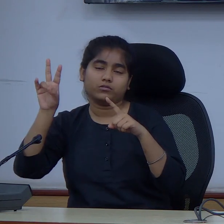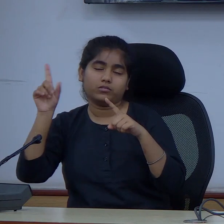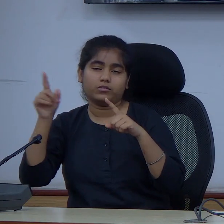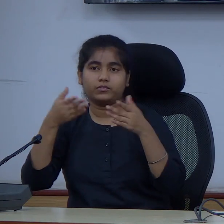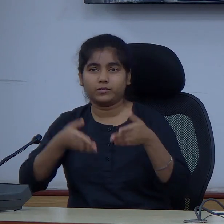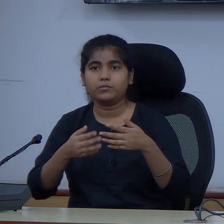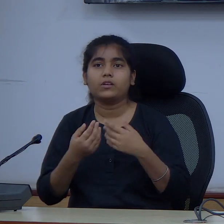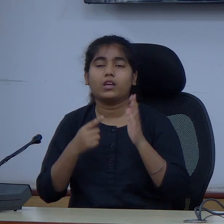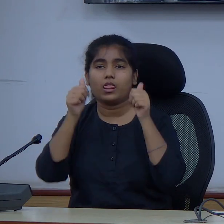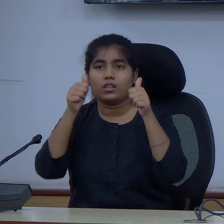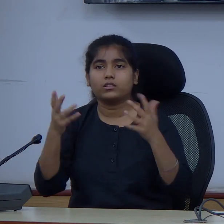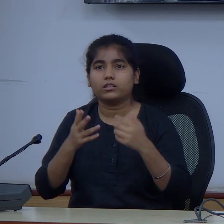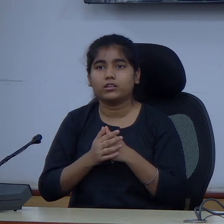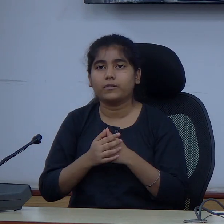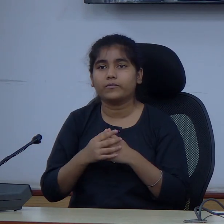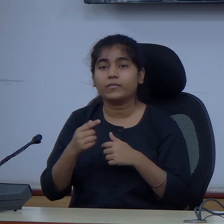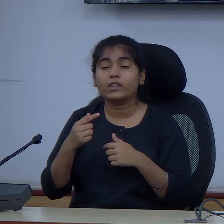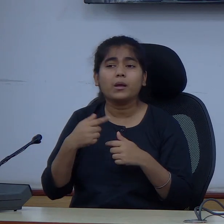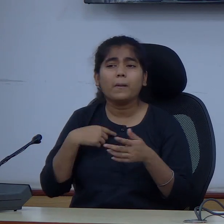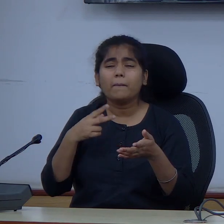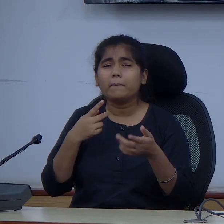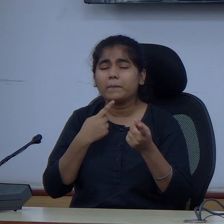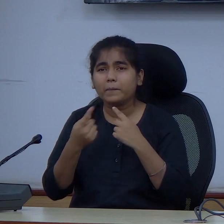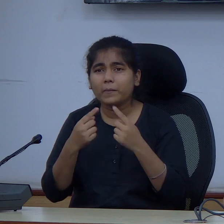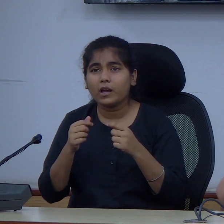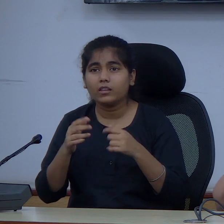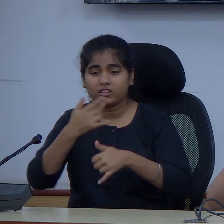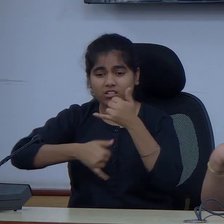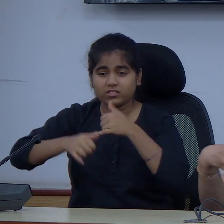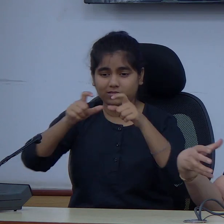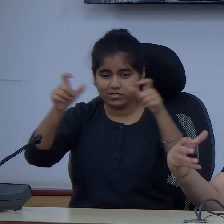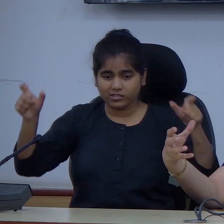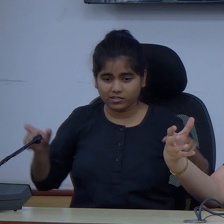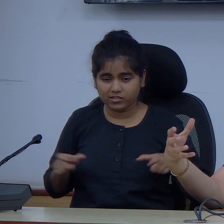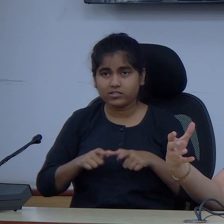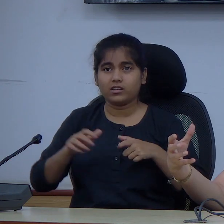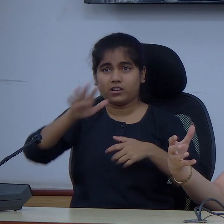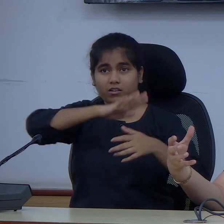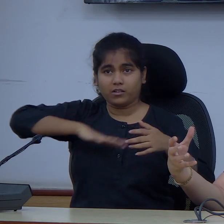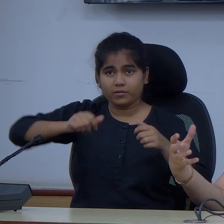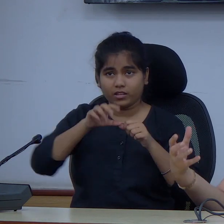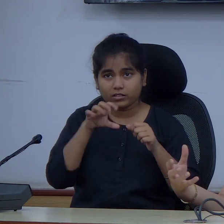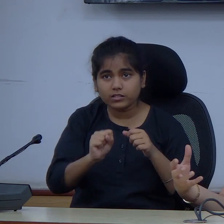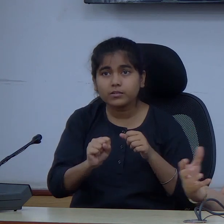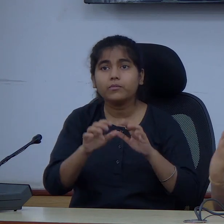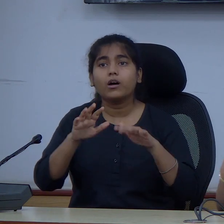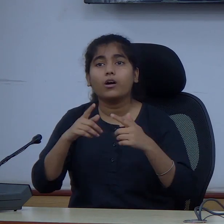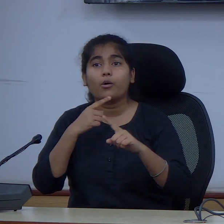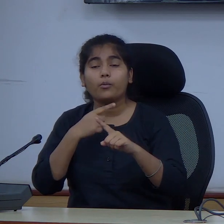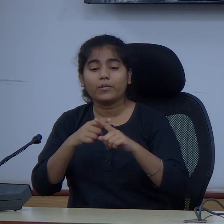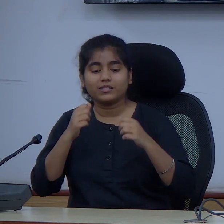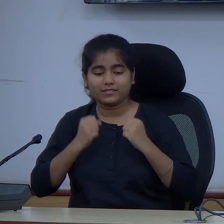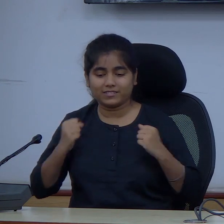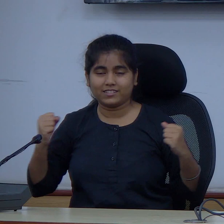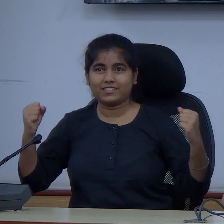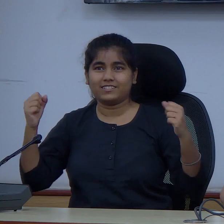हैं कि क्या रिजल्ट रहेगा इस ओलंपिक टोक्यो पैरालंपिक्स में। और बात सिर्फ उसकी नहीं है कि आपके स्टेडिया एक्सेसिबल